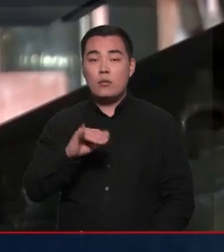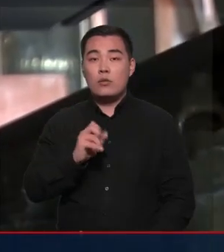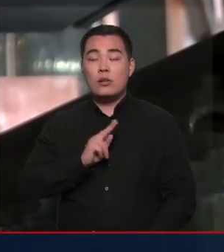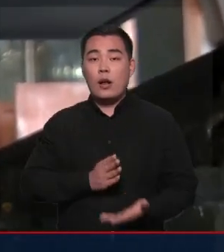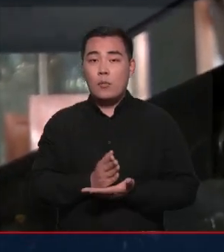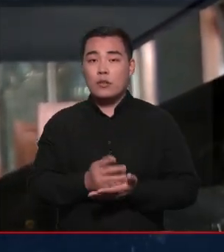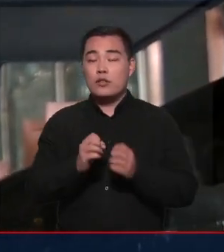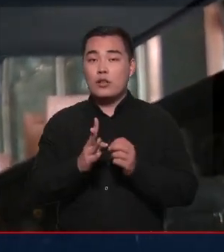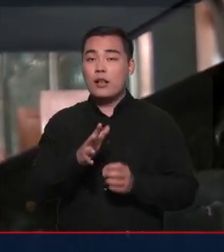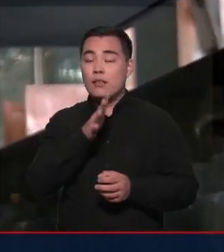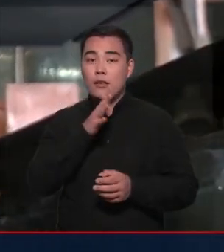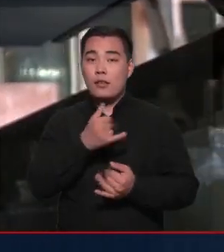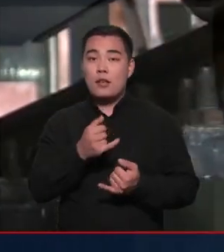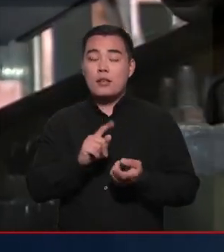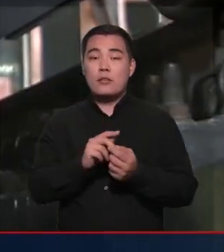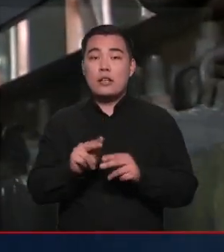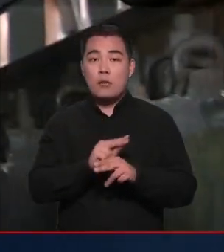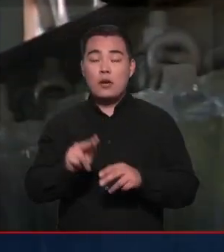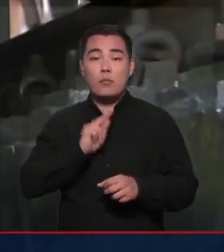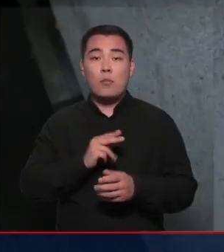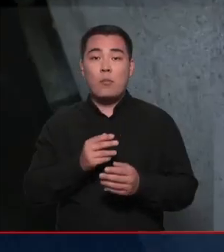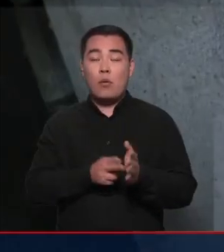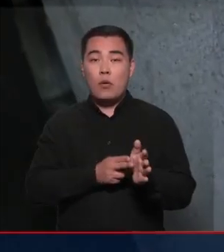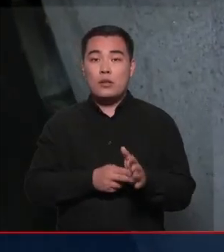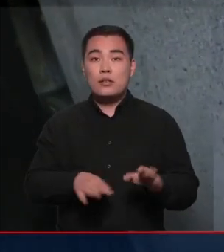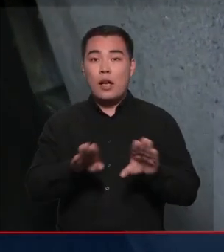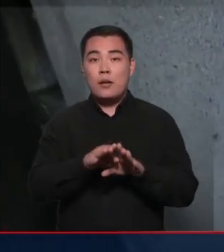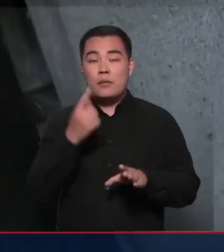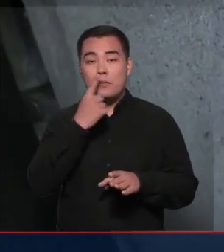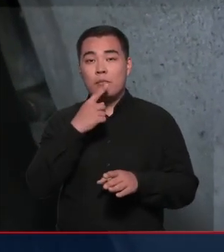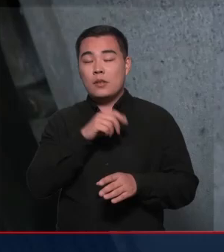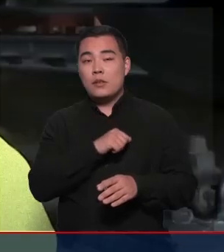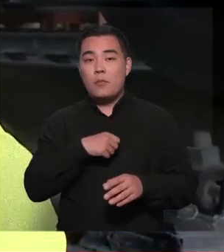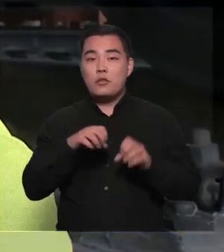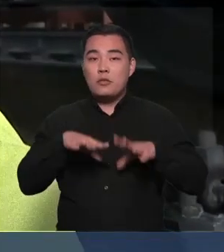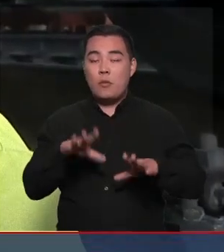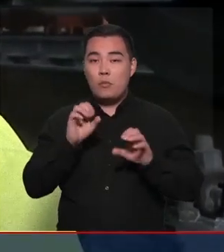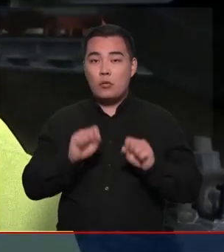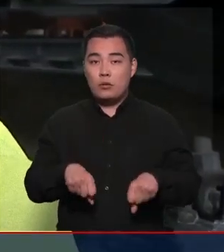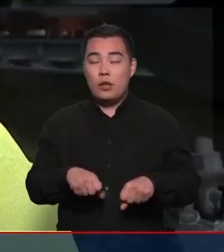уже 14 лет. Неисправность поезда может, как говорится, закрытыми глазами определить.